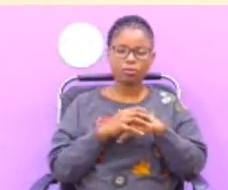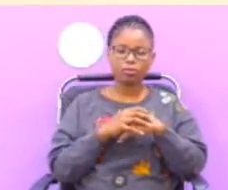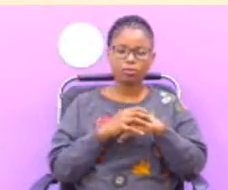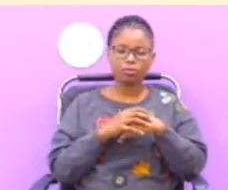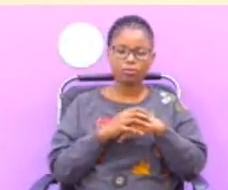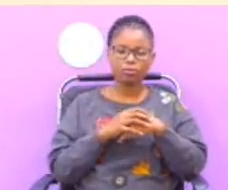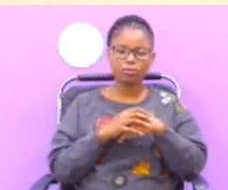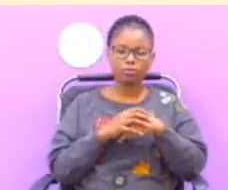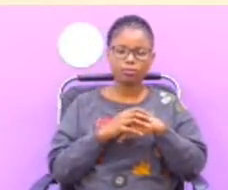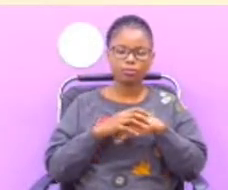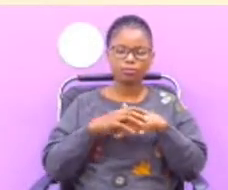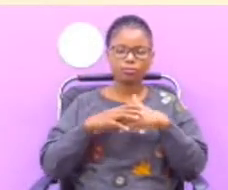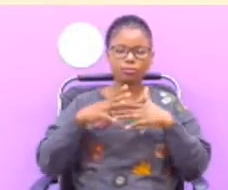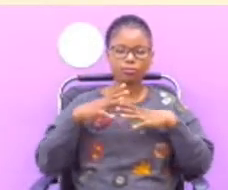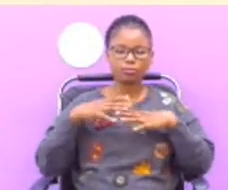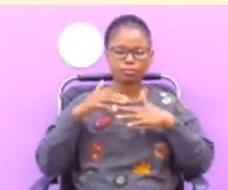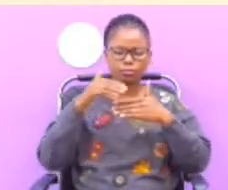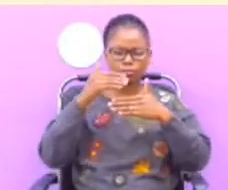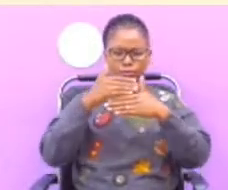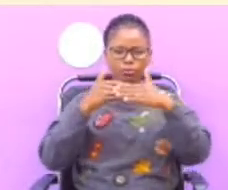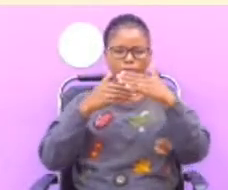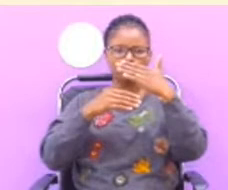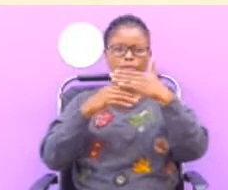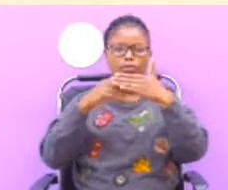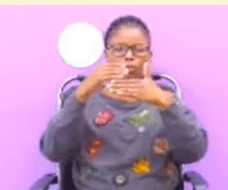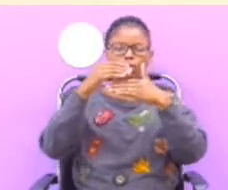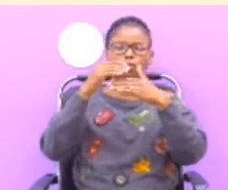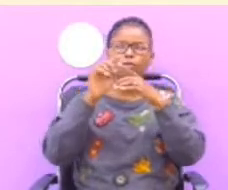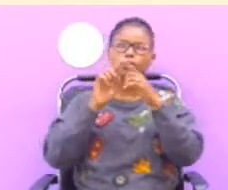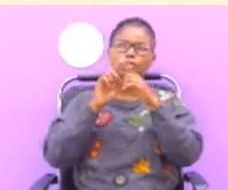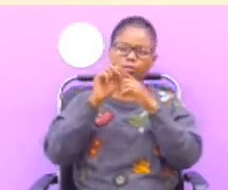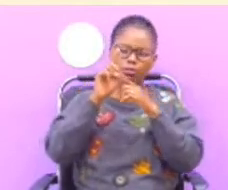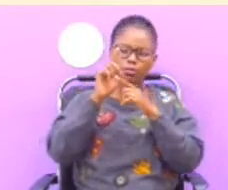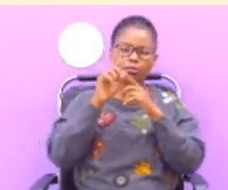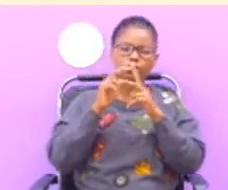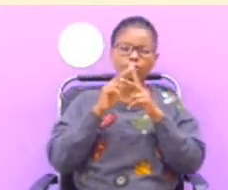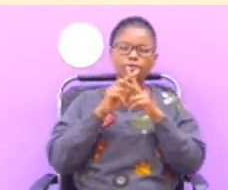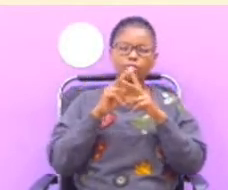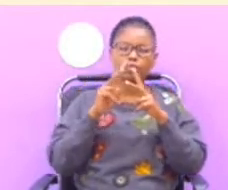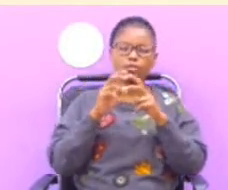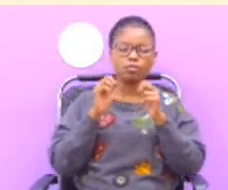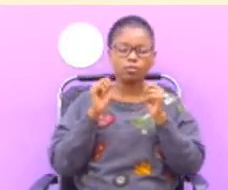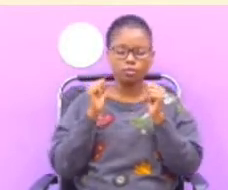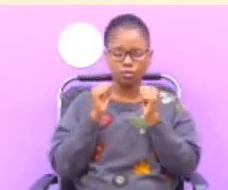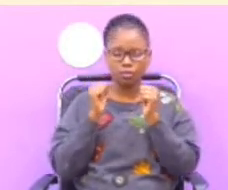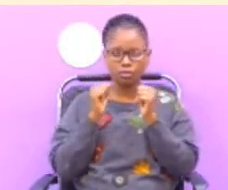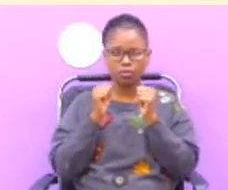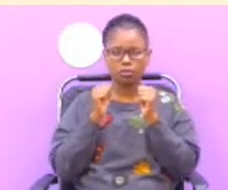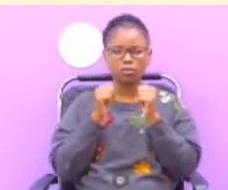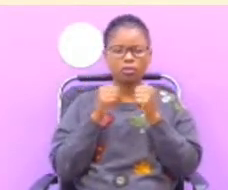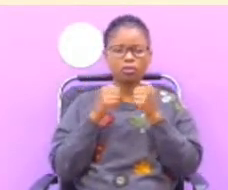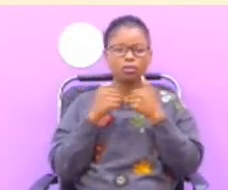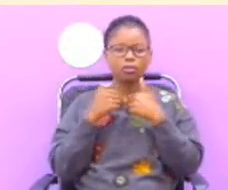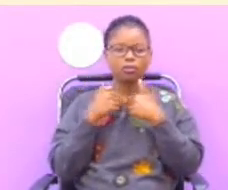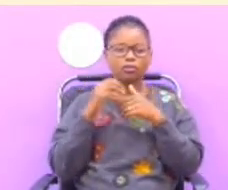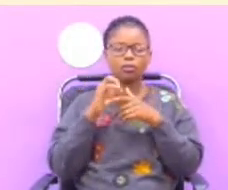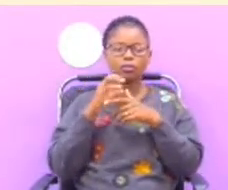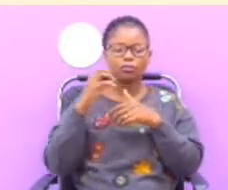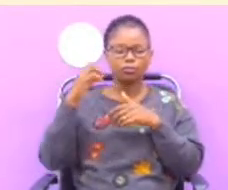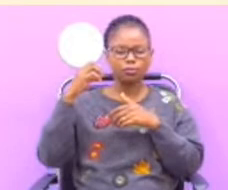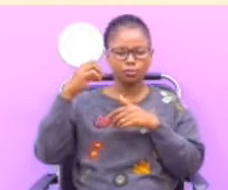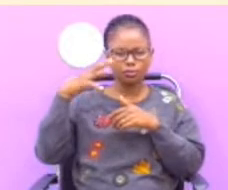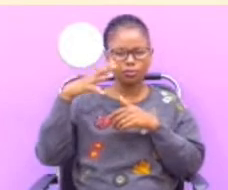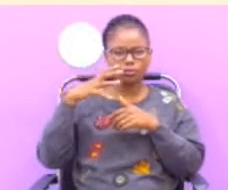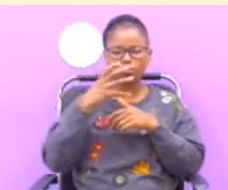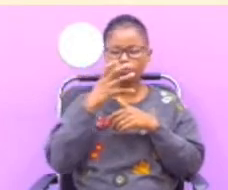Tonu kule aduri mare adagu waka kore ilima inega sobele. Kurea kweho nyige muno ona kana kurea kweli wali ega muno.